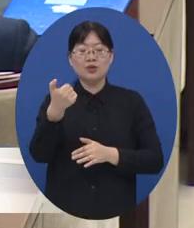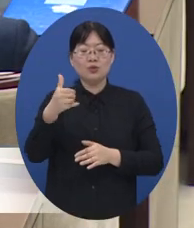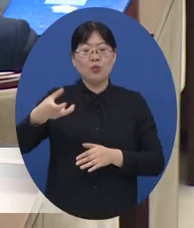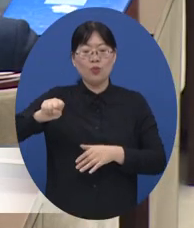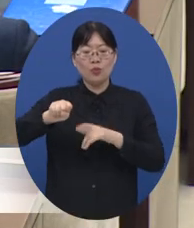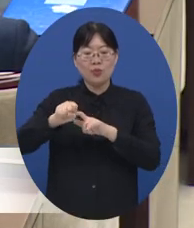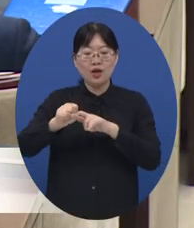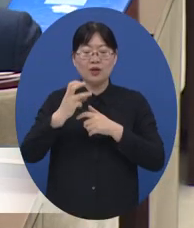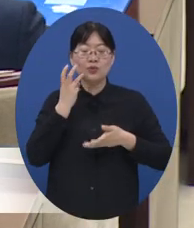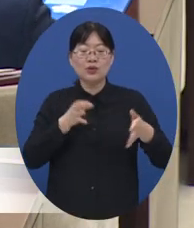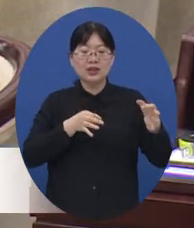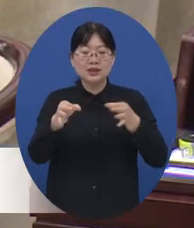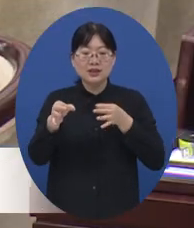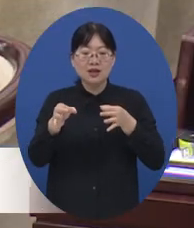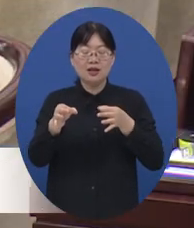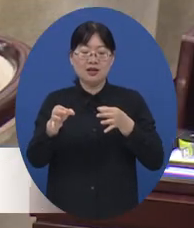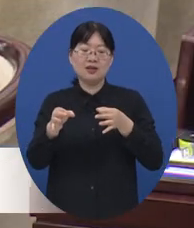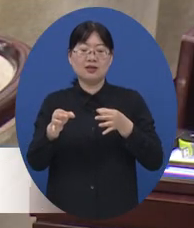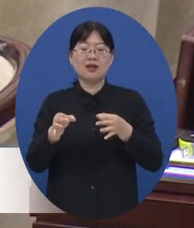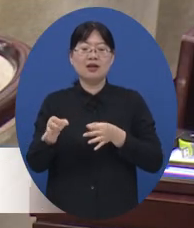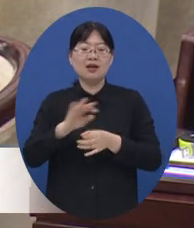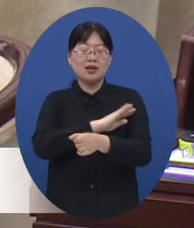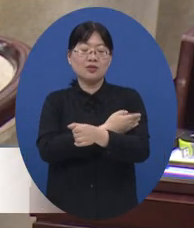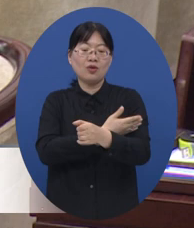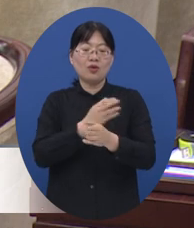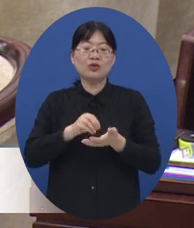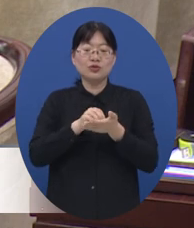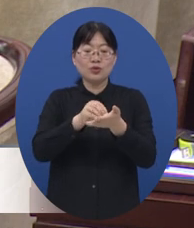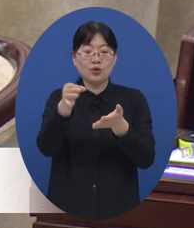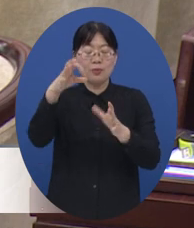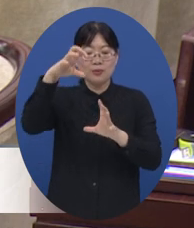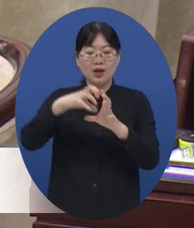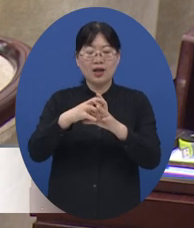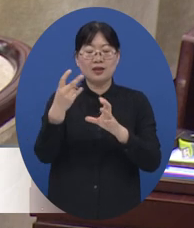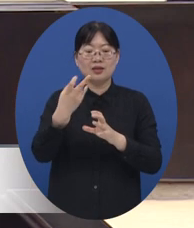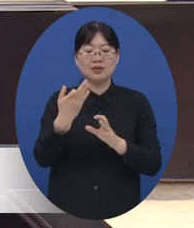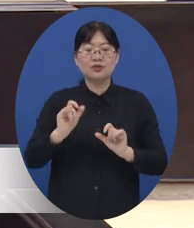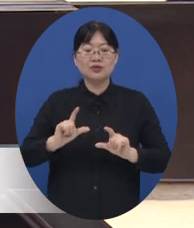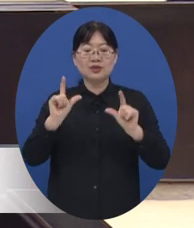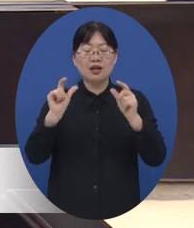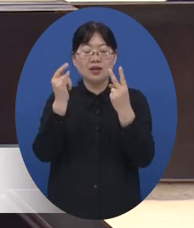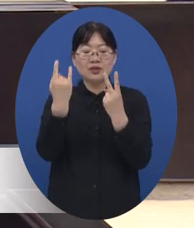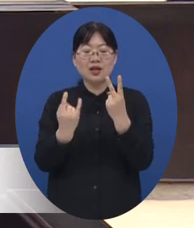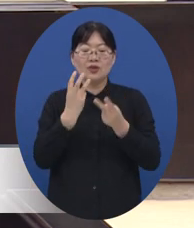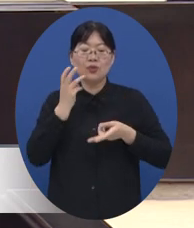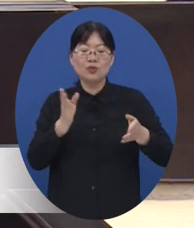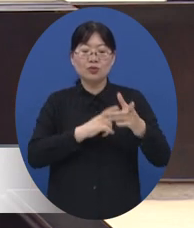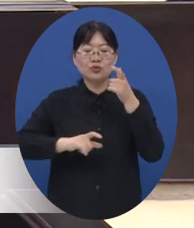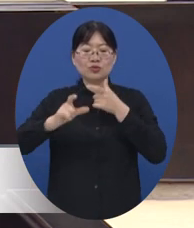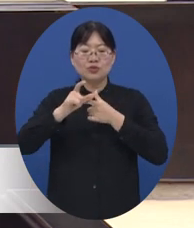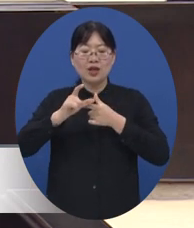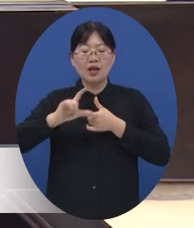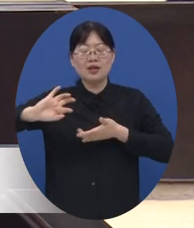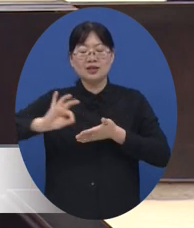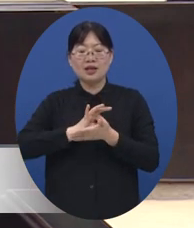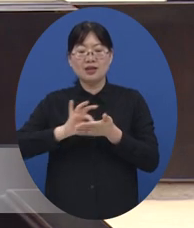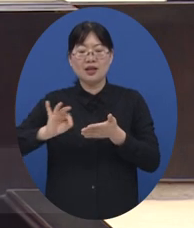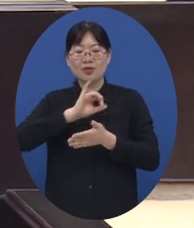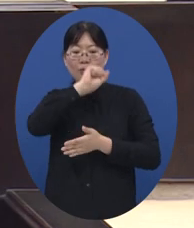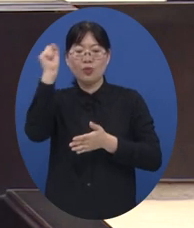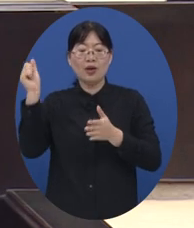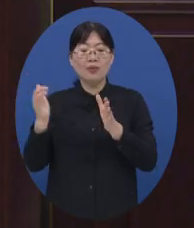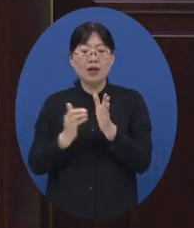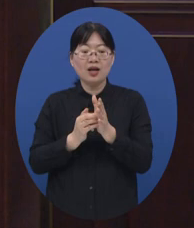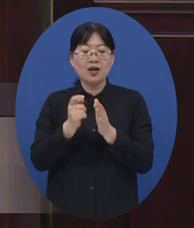55억원 규모의 경기도 시장 상권 진흥원 설립 출연금 이 포함된 2019년 도 제 2 회 경기도 추가경정예산안 이 통과돼